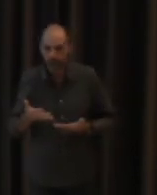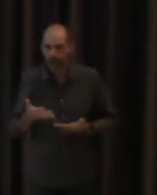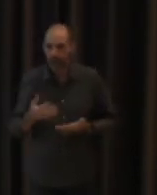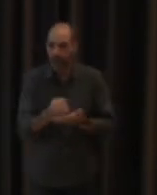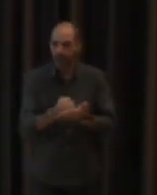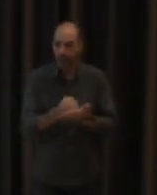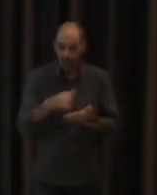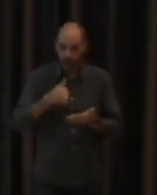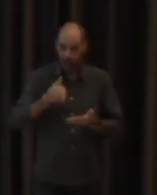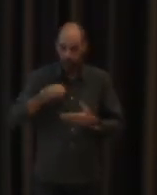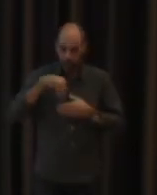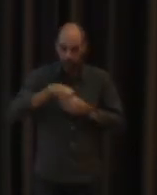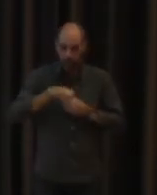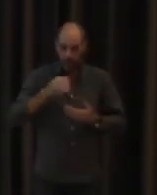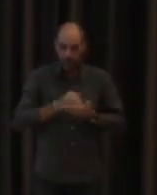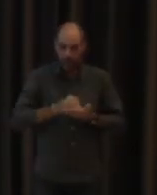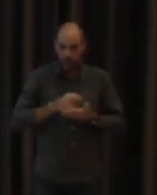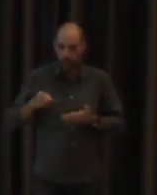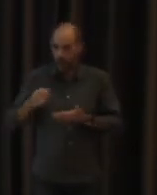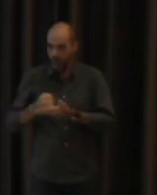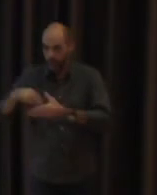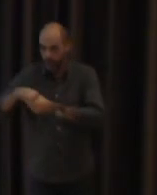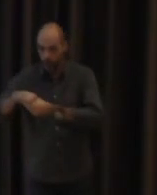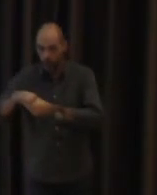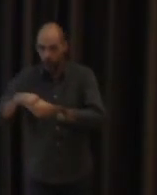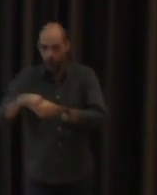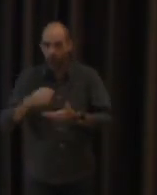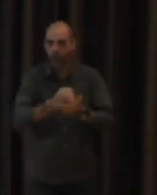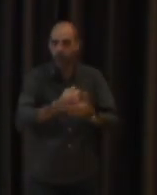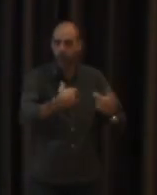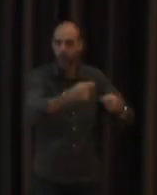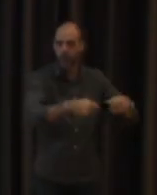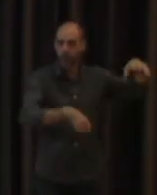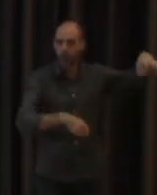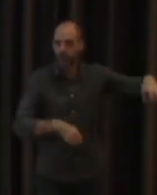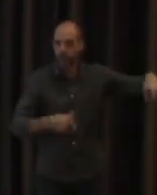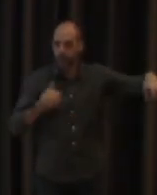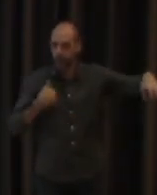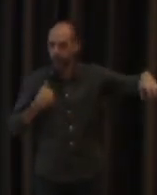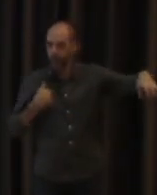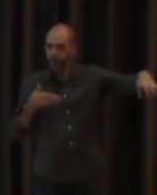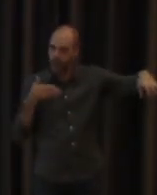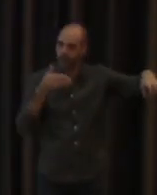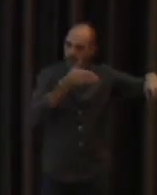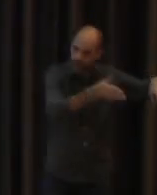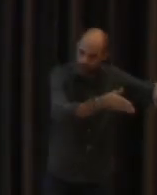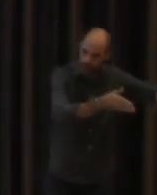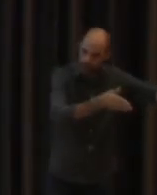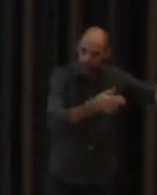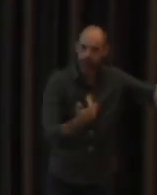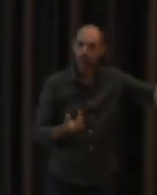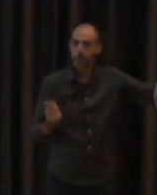el lloc ni del meu interlocutor ni el meu. Acabem de parlar de la farmàcia. He de fer servir el verb anar, però també he d'afegir-hi el pronom